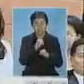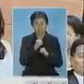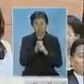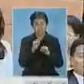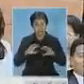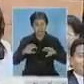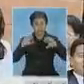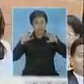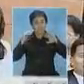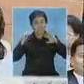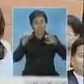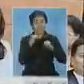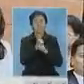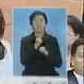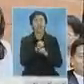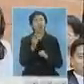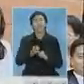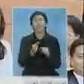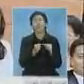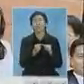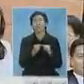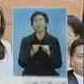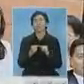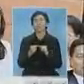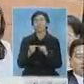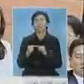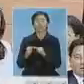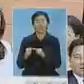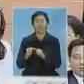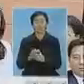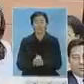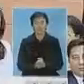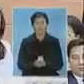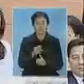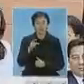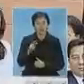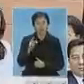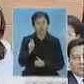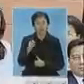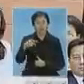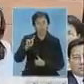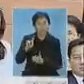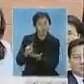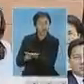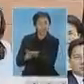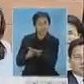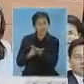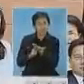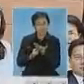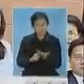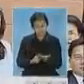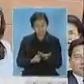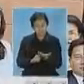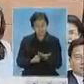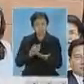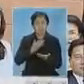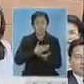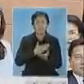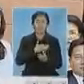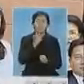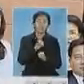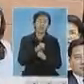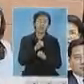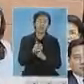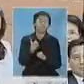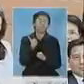ตามนั้นครับแล้วข้อเสนอของคอปเพิ่งได้รับการใยดี